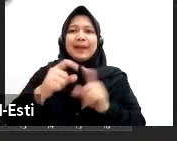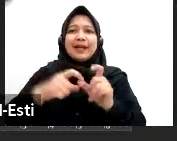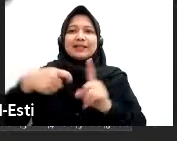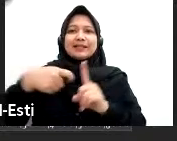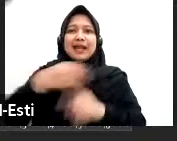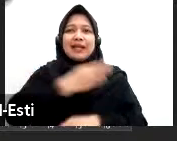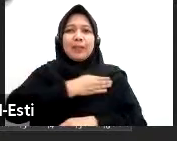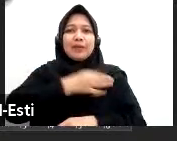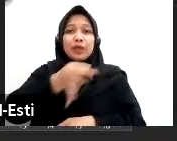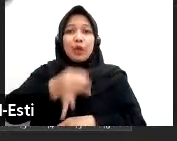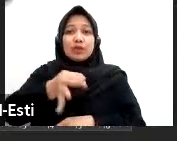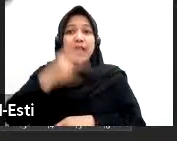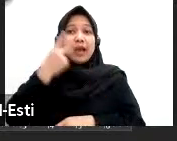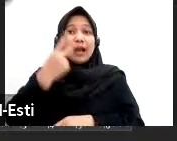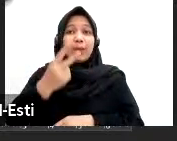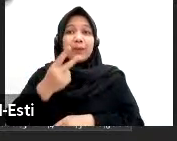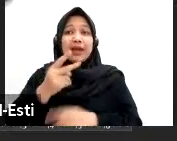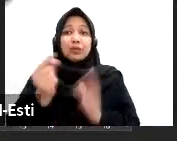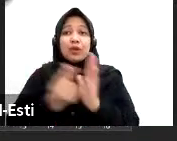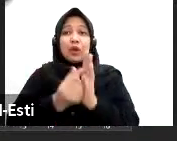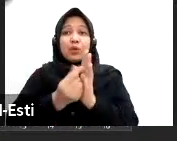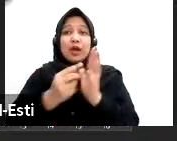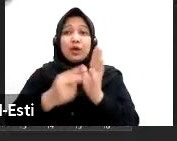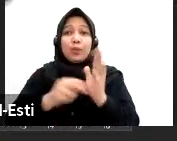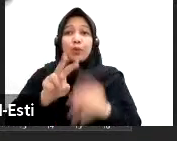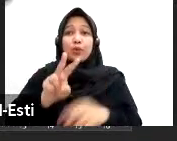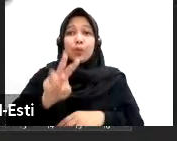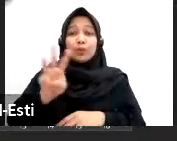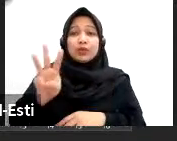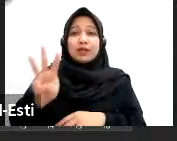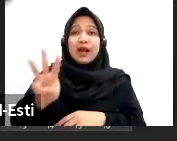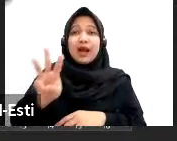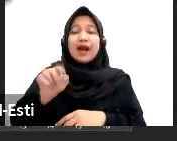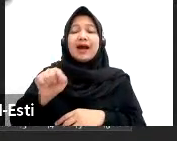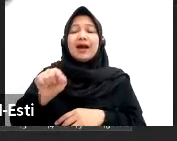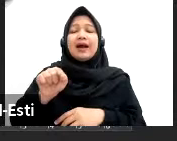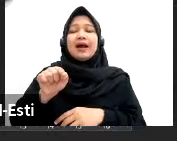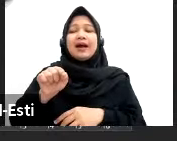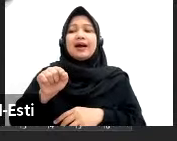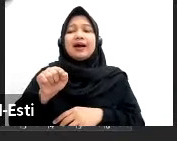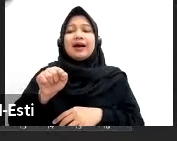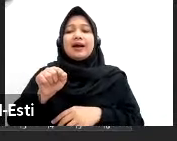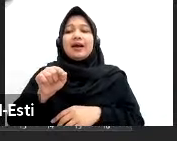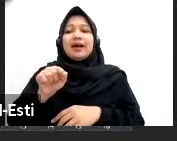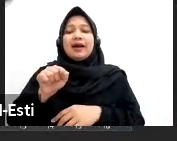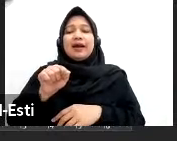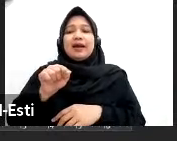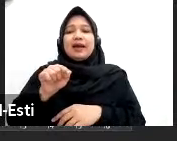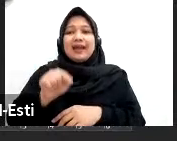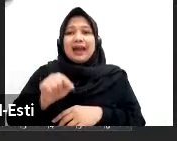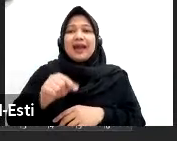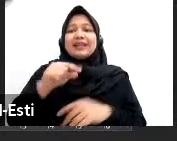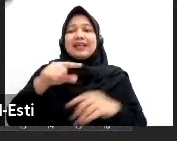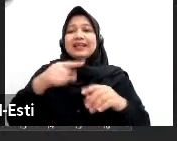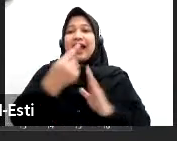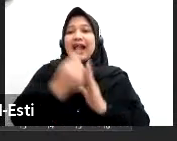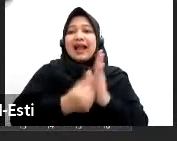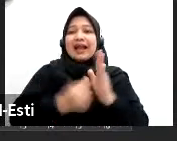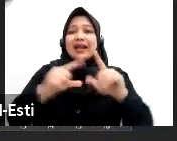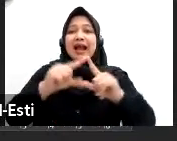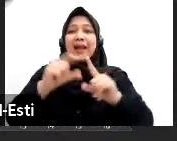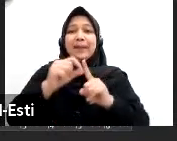undang-undang 23 tersebut mereka and tidak lagi mendapatkan pembiayaan dari DPD tingkat banyak